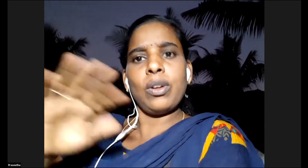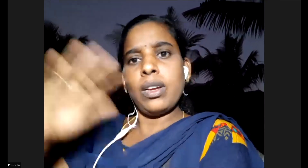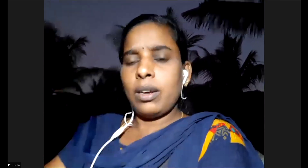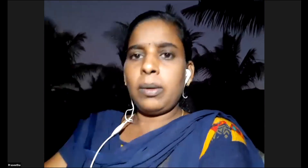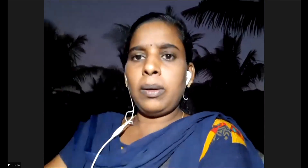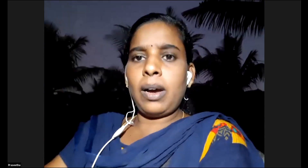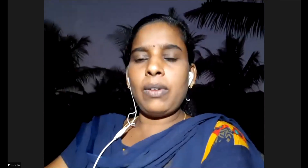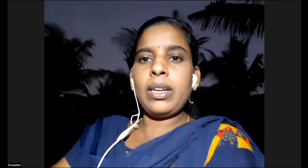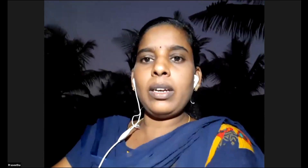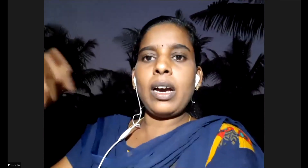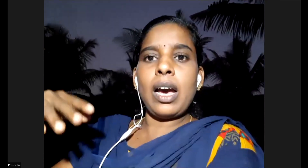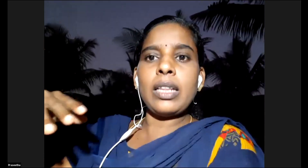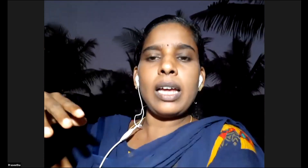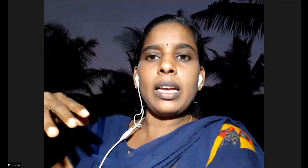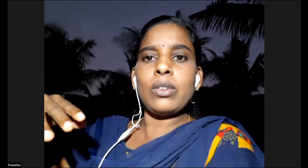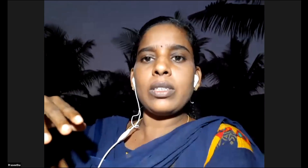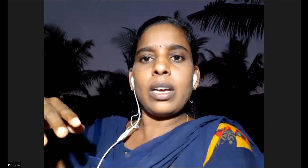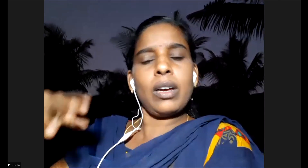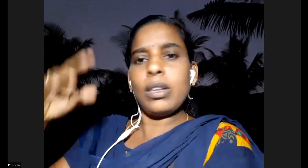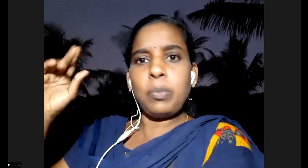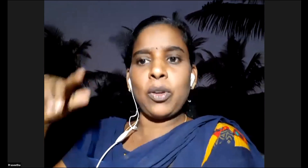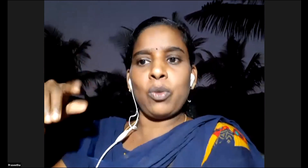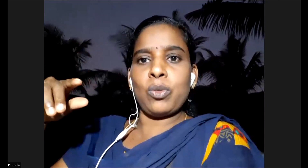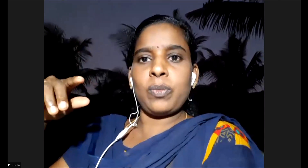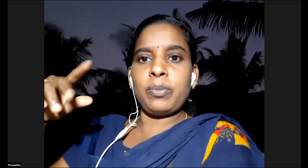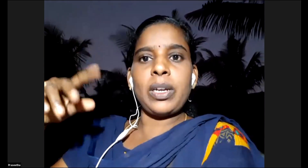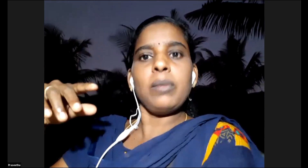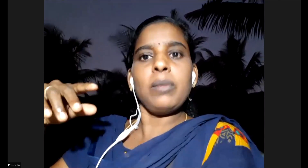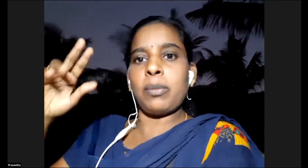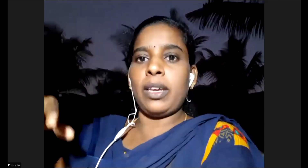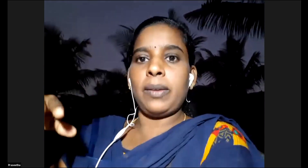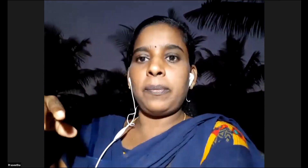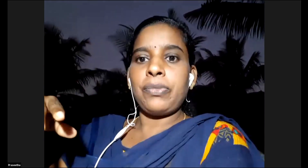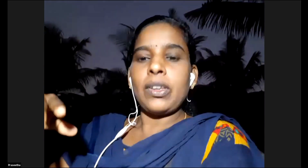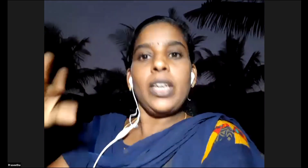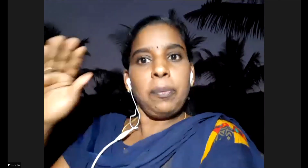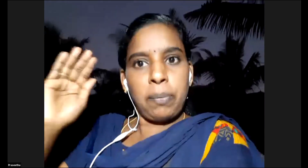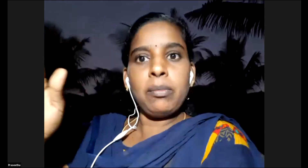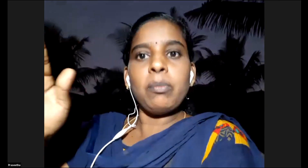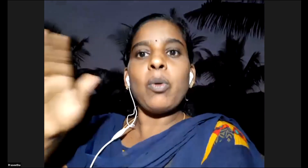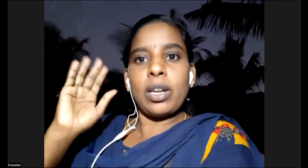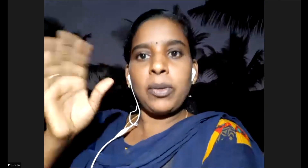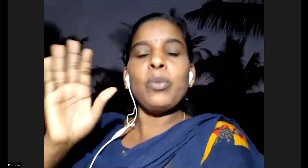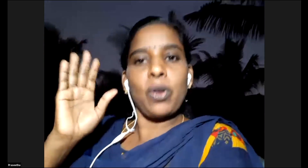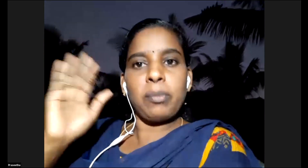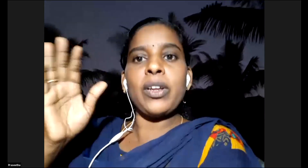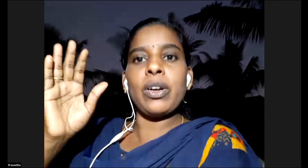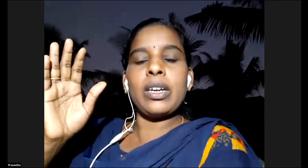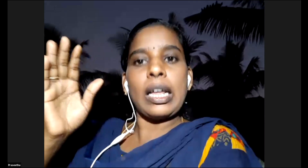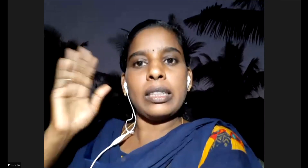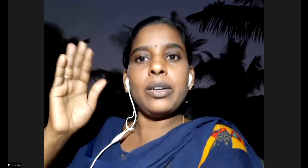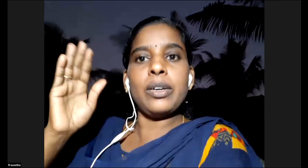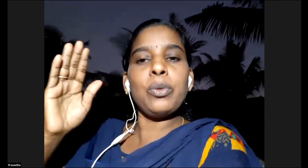ഉള്ളൂ. അവര് അതാരാന്ന് വെച്ചാൽ അത് പൊട്ടമ്പിനും മറ്റേത് പൊട്ടമ്മണി. ഇപ്പോഴും പൊട്ടമ്പിനും